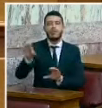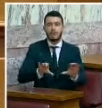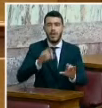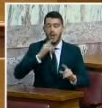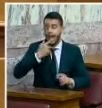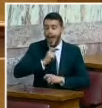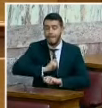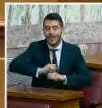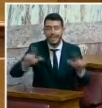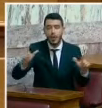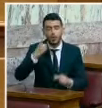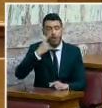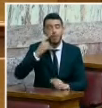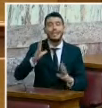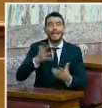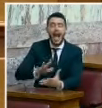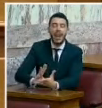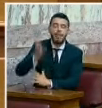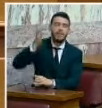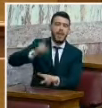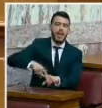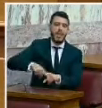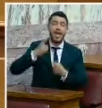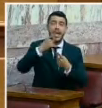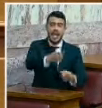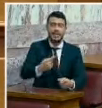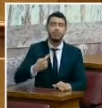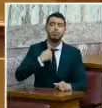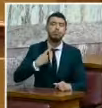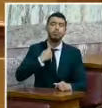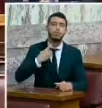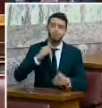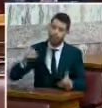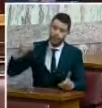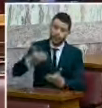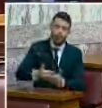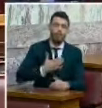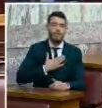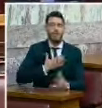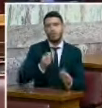ανάπτυξης που εσείς αποδεδειγμένα αδυνατήσατε να πετύχετε. Σας ευχαριστώ πολύ.